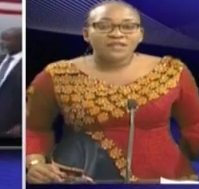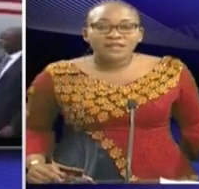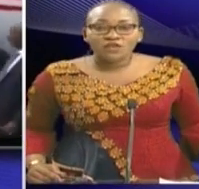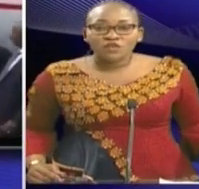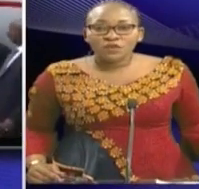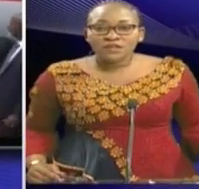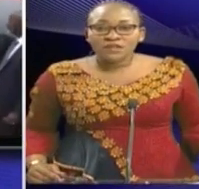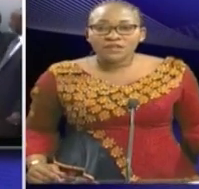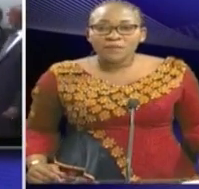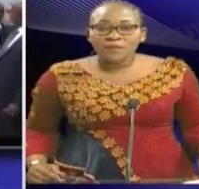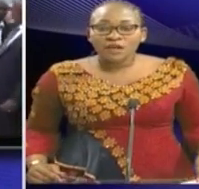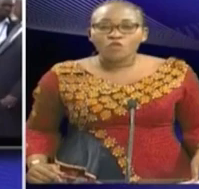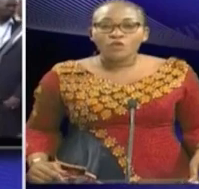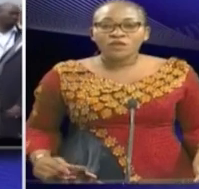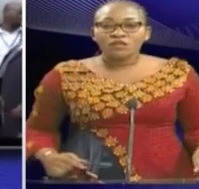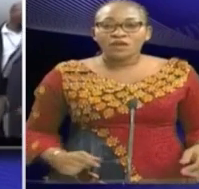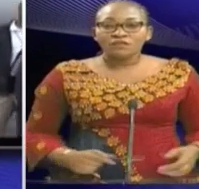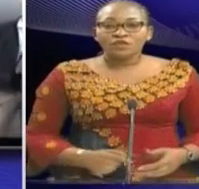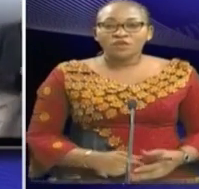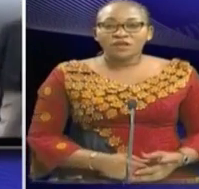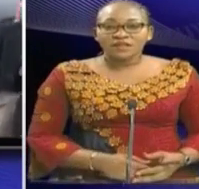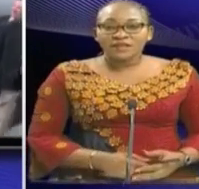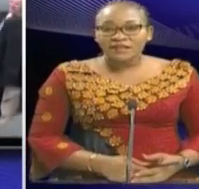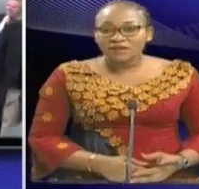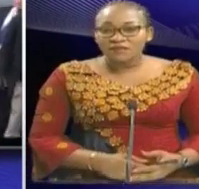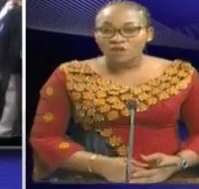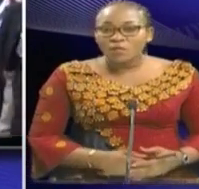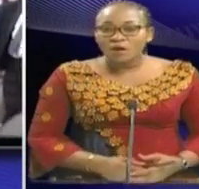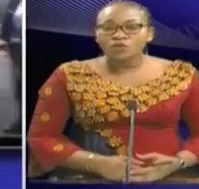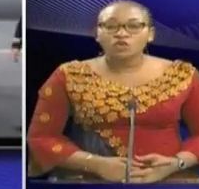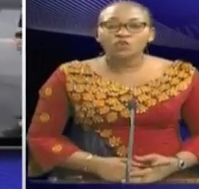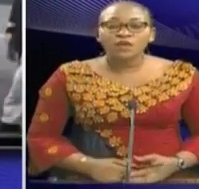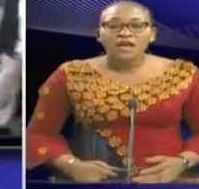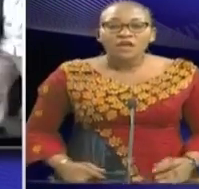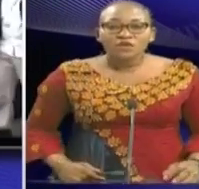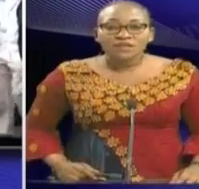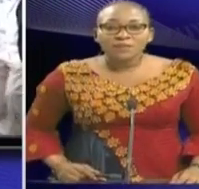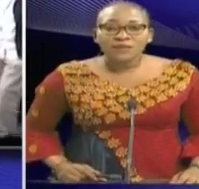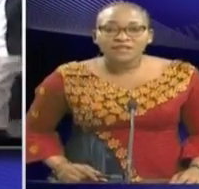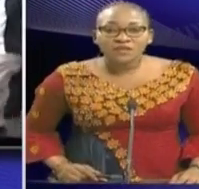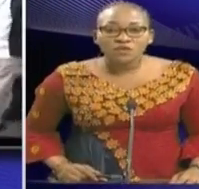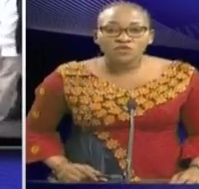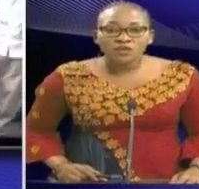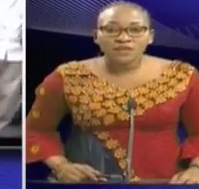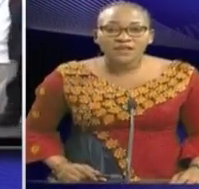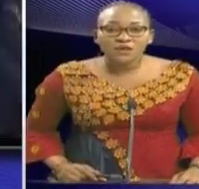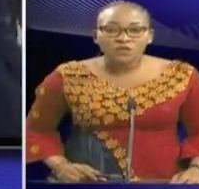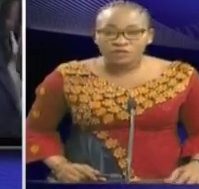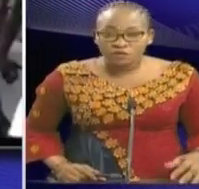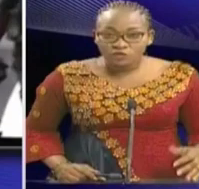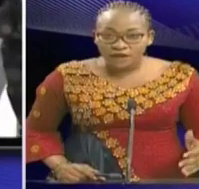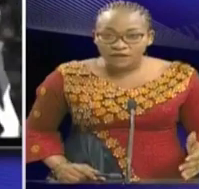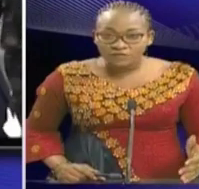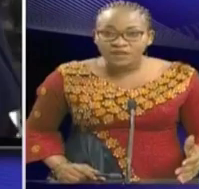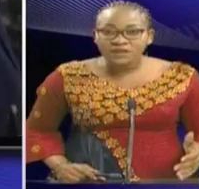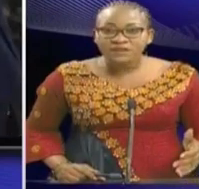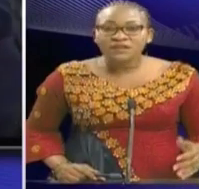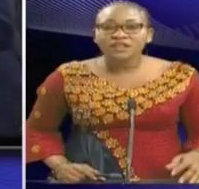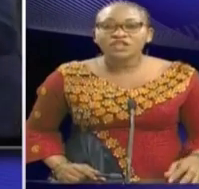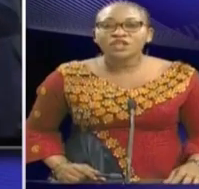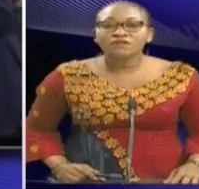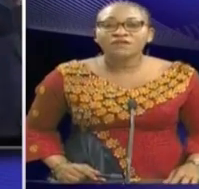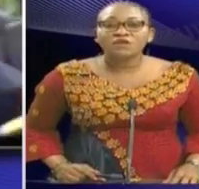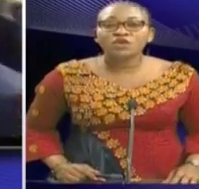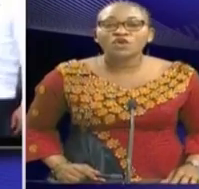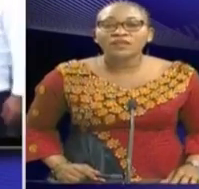facilitateur désigné par la communauté de l'Afrique de l'Est est arrivé à Goma aujourd'hui l'ancien président du Kenya aussitôt arrivé c'est